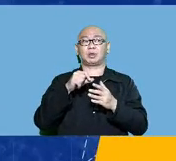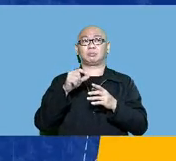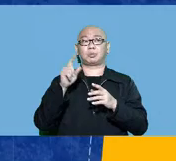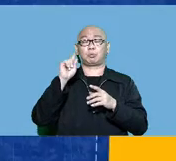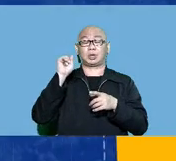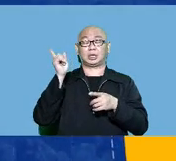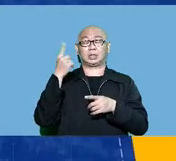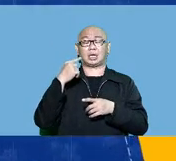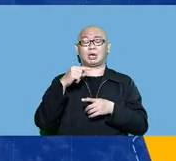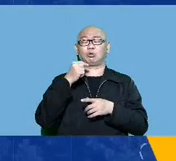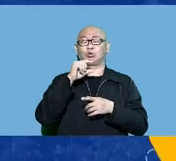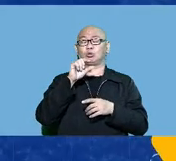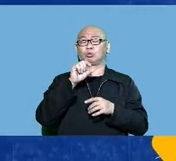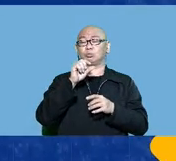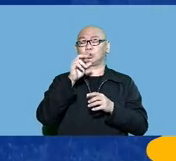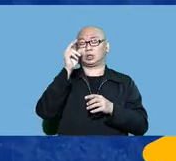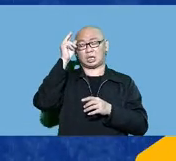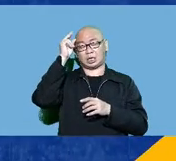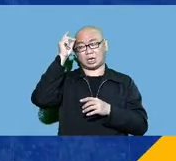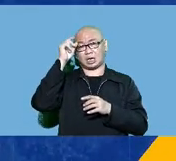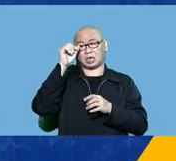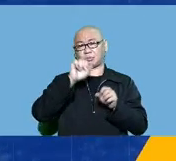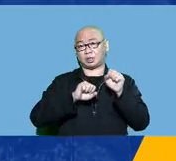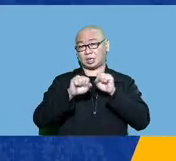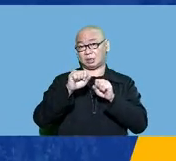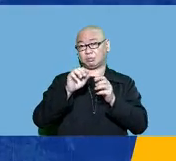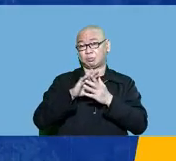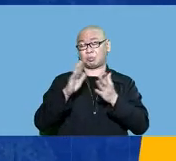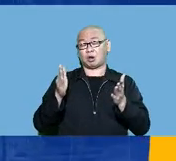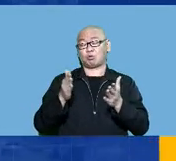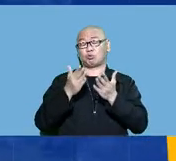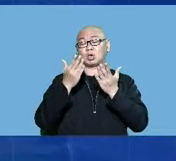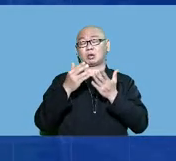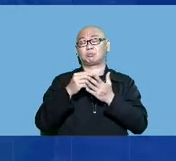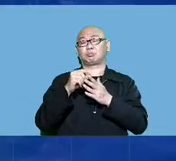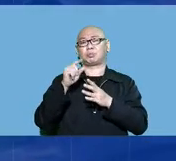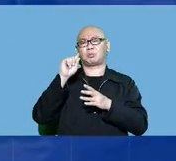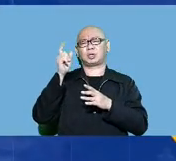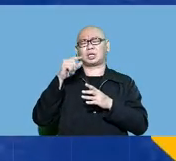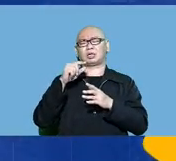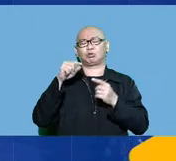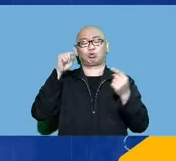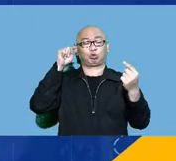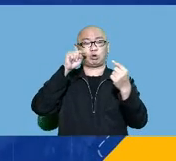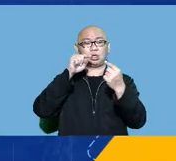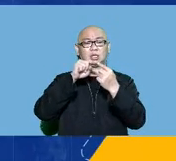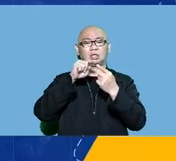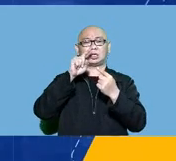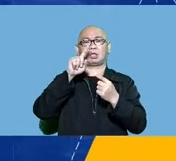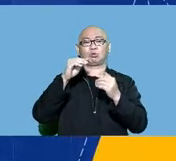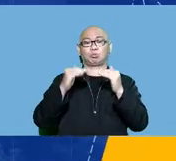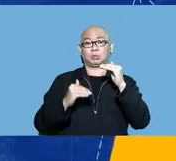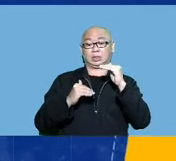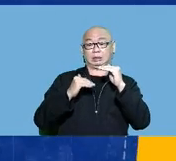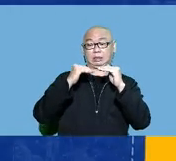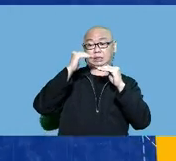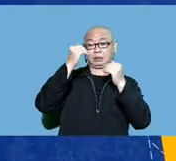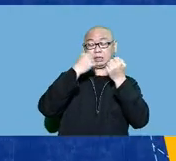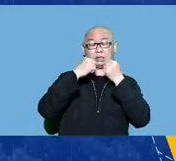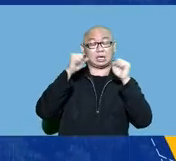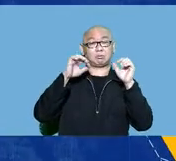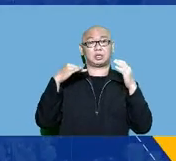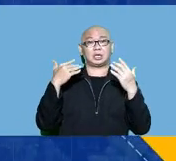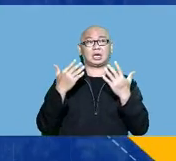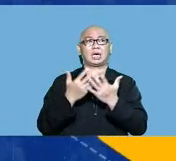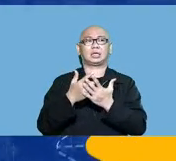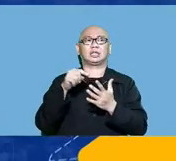pemerintah untuk merencanakan dan melaksanakan pembangunan dan pemerintahan, tujuannya satu-satunya adalah meningkatkan kesejahteraan masyarakat.